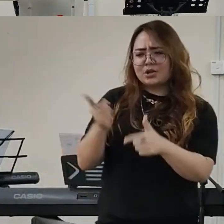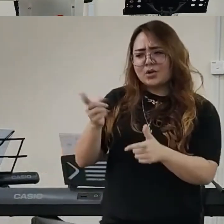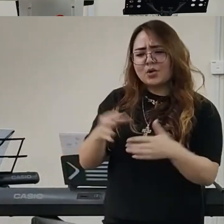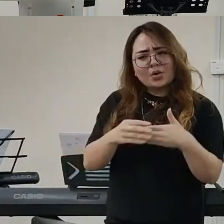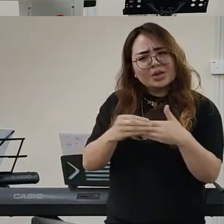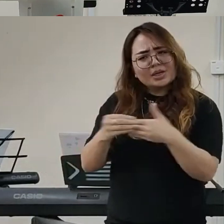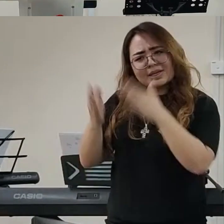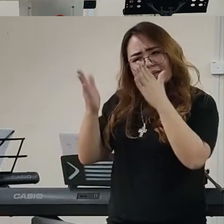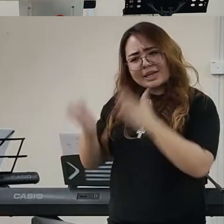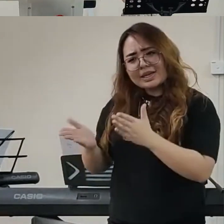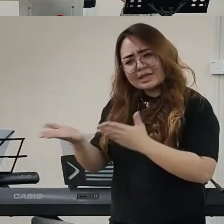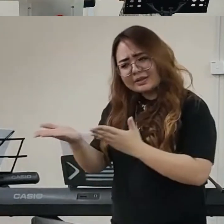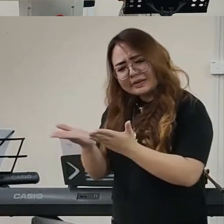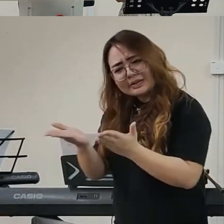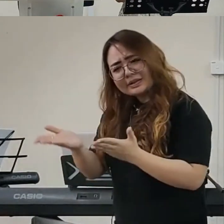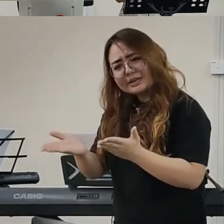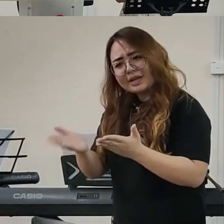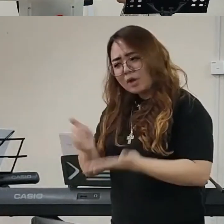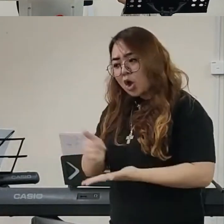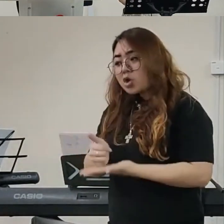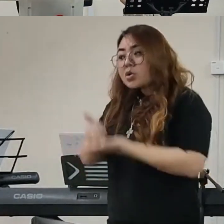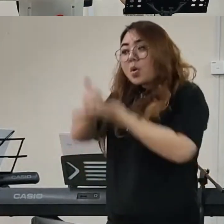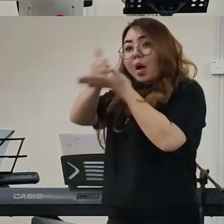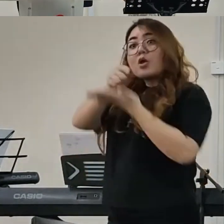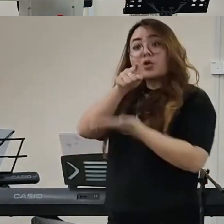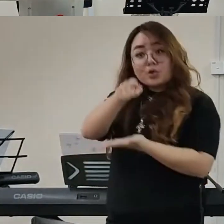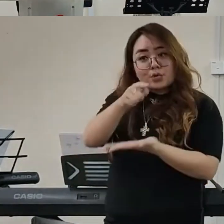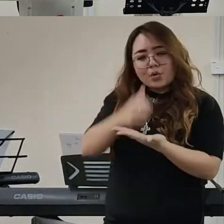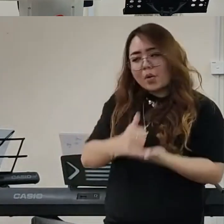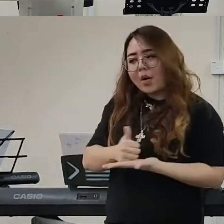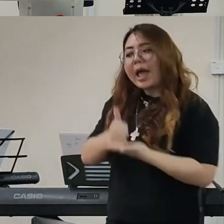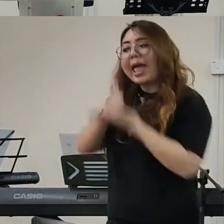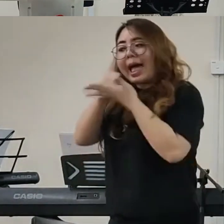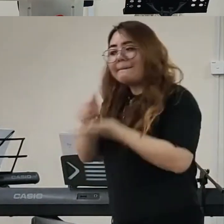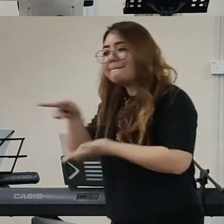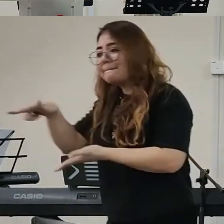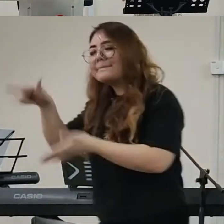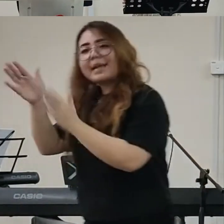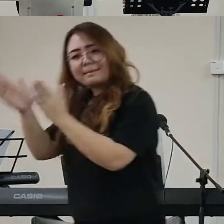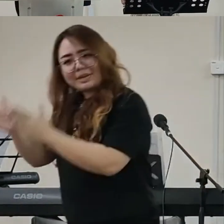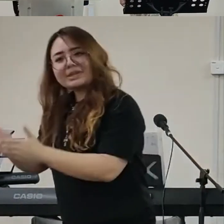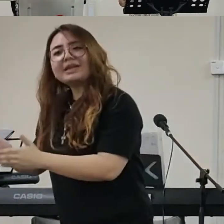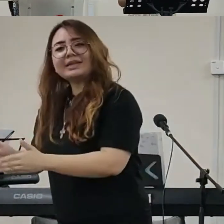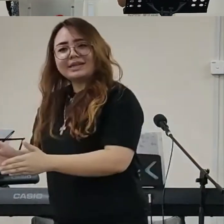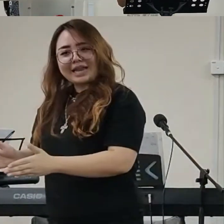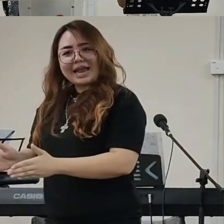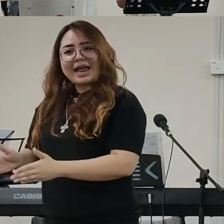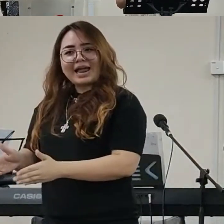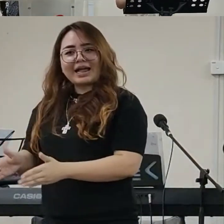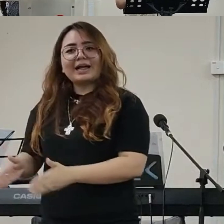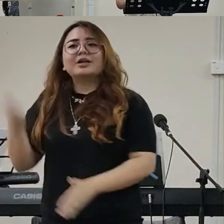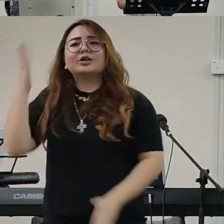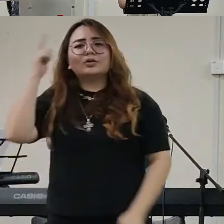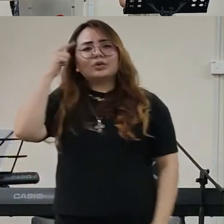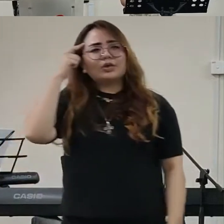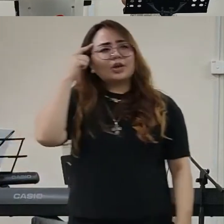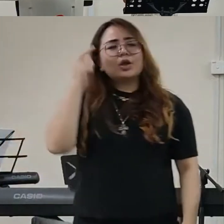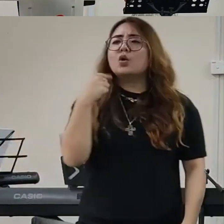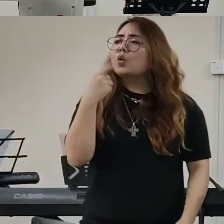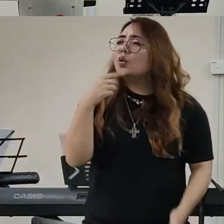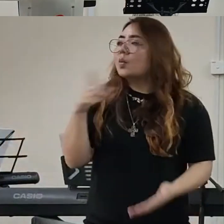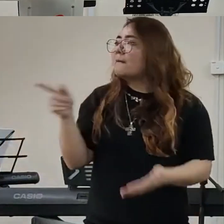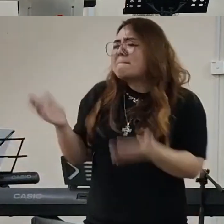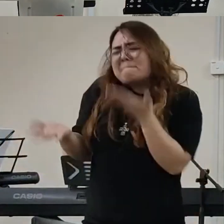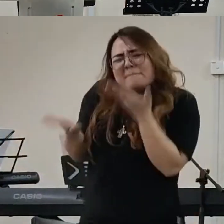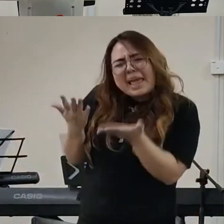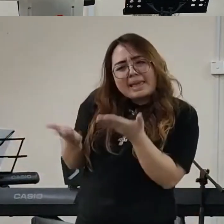sheep. 那今天我们看到了以西结书呢，就是上帝在告诉我们，身为牧者，可能你是未来的牧者也好，来